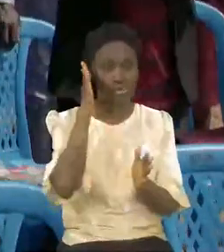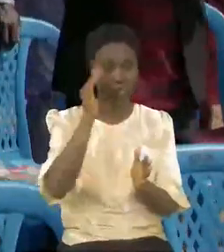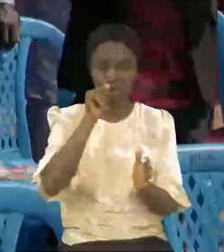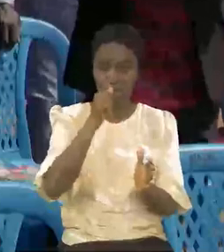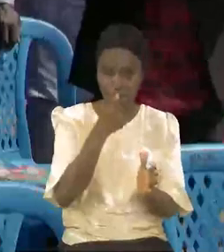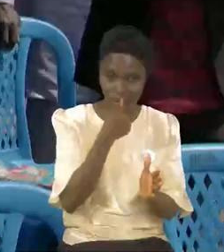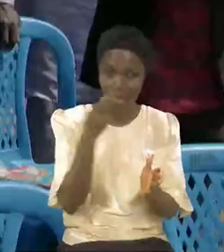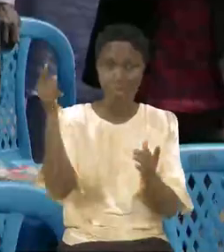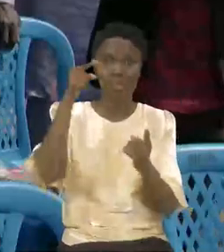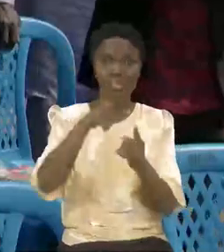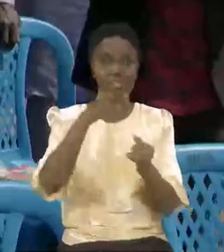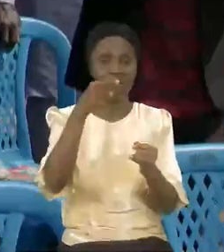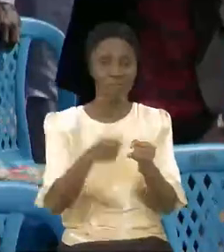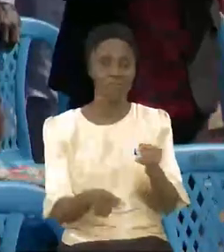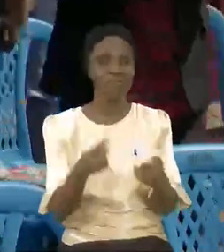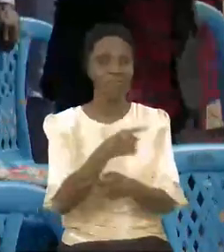jusqu'au dernier jour.